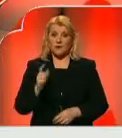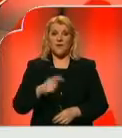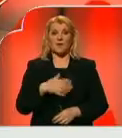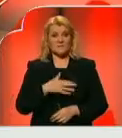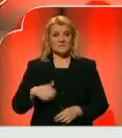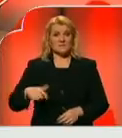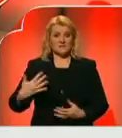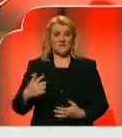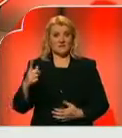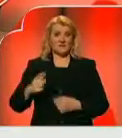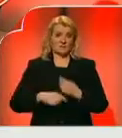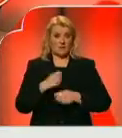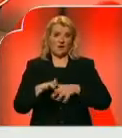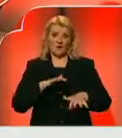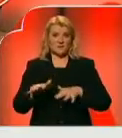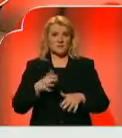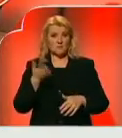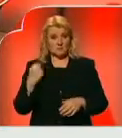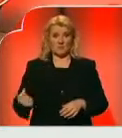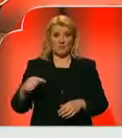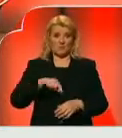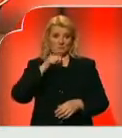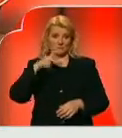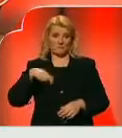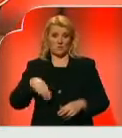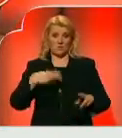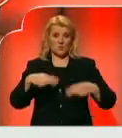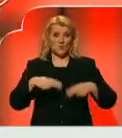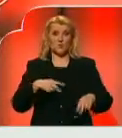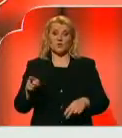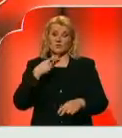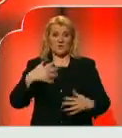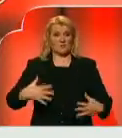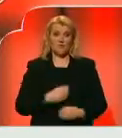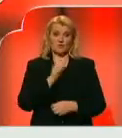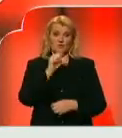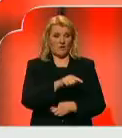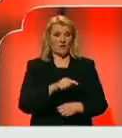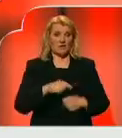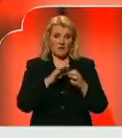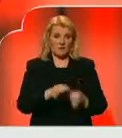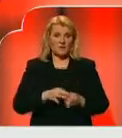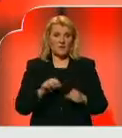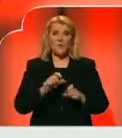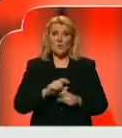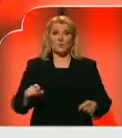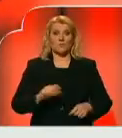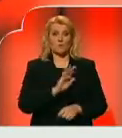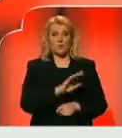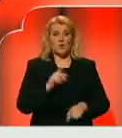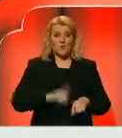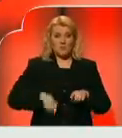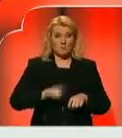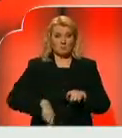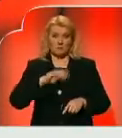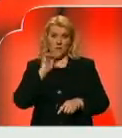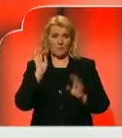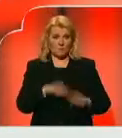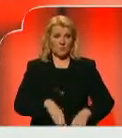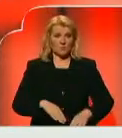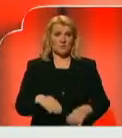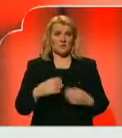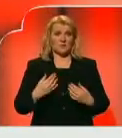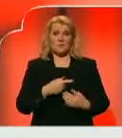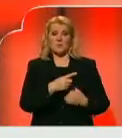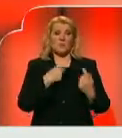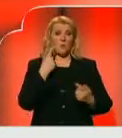ruce práce, seděla tady nedávno na vašem místě, před časem říkala, že je na vás naštvaná ve dne v noci, protože těch chyb, o kterých vy mluvíte, že